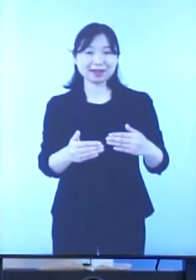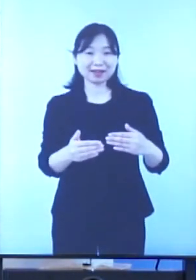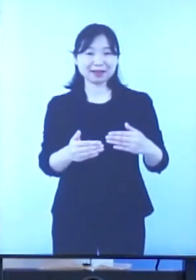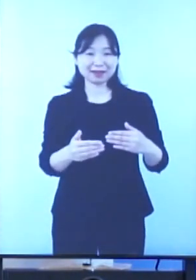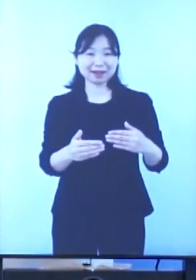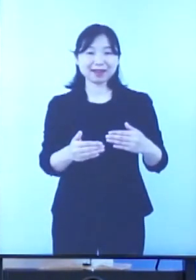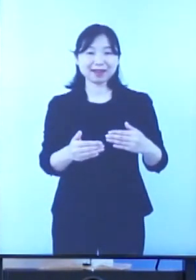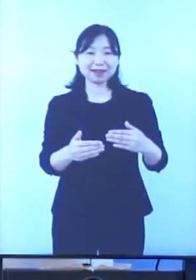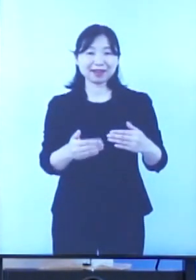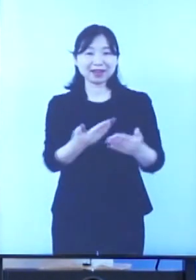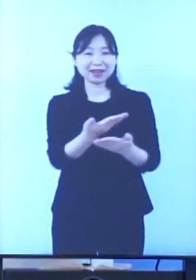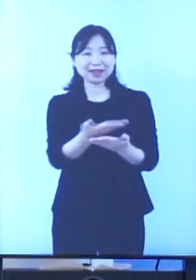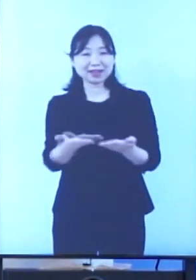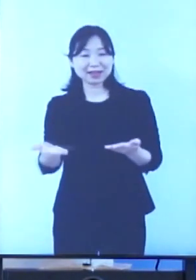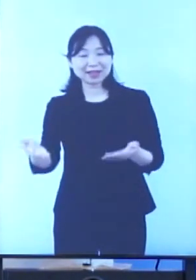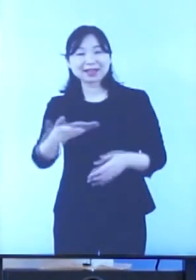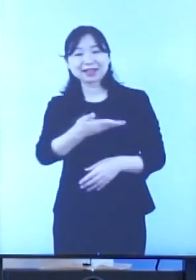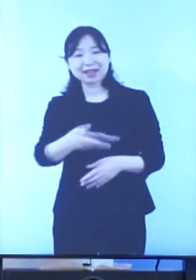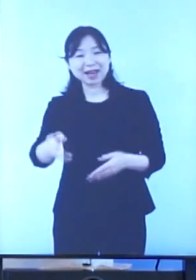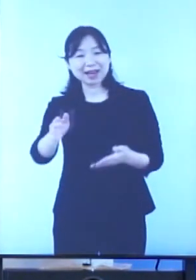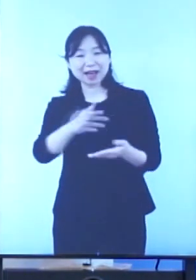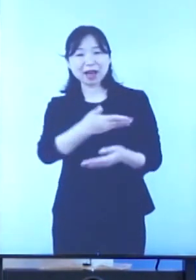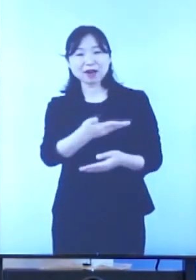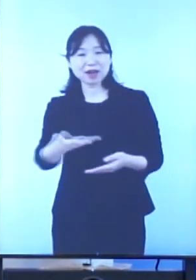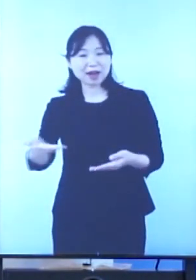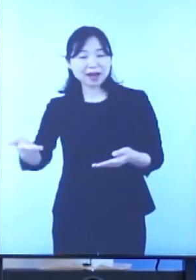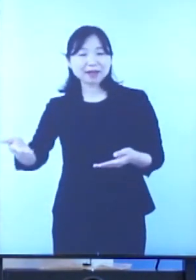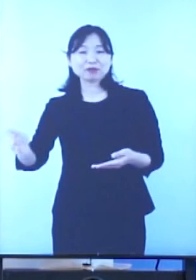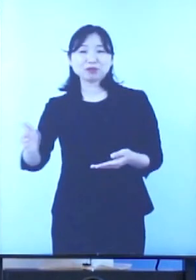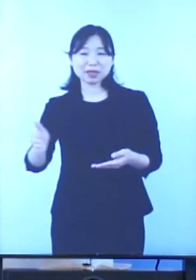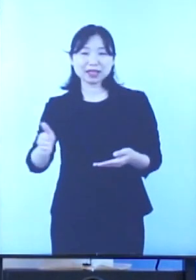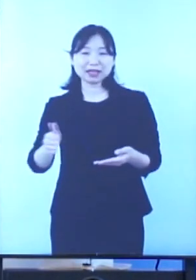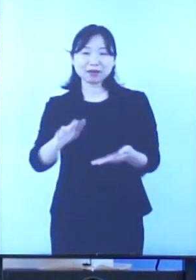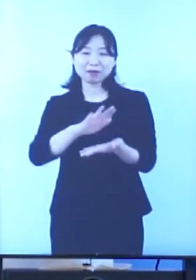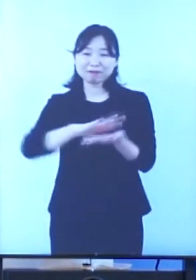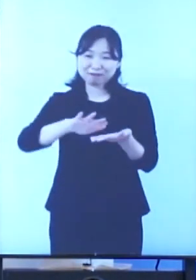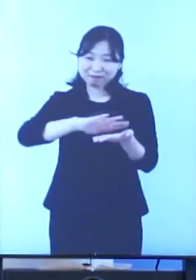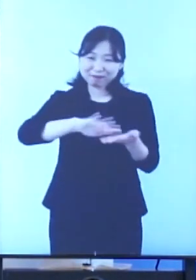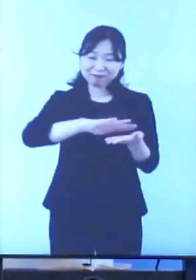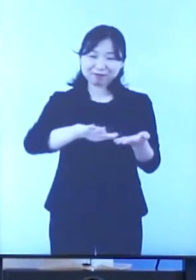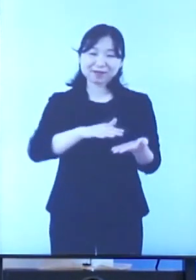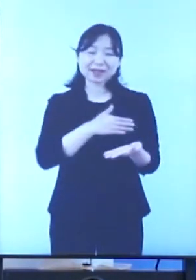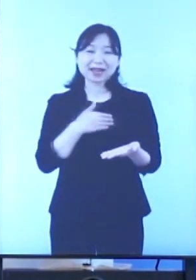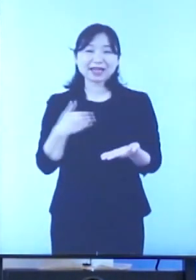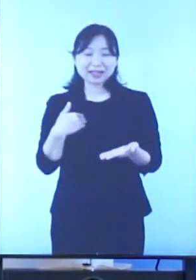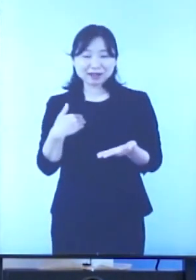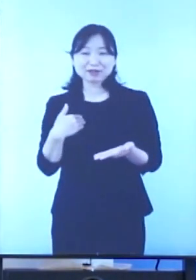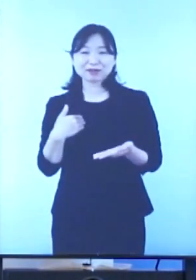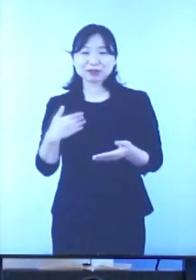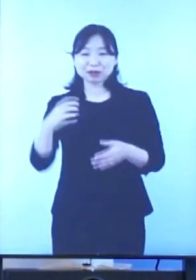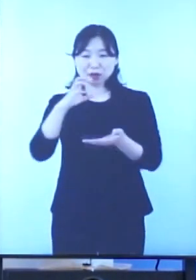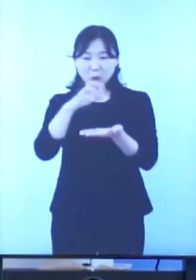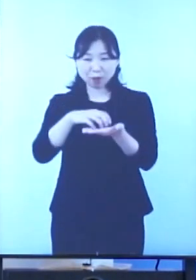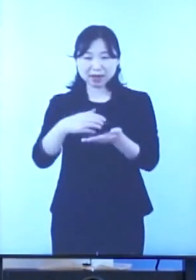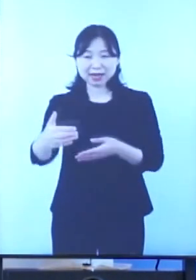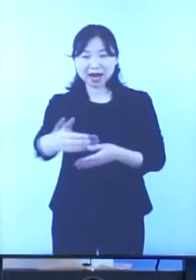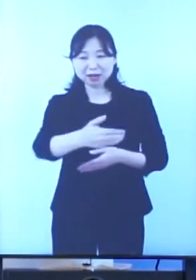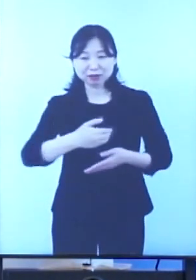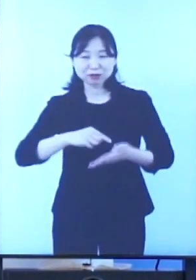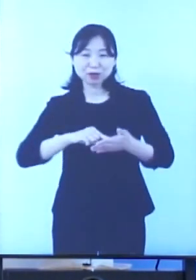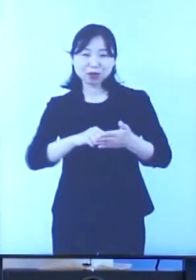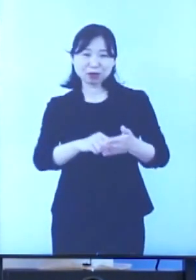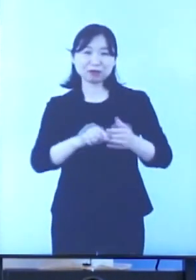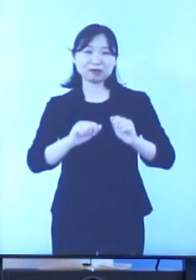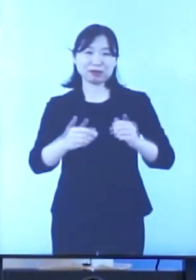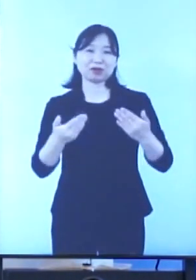まず減らす努力、それから回収をする努力をしていくべきだと思っています。で私自身東京オリ